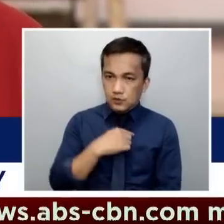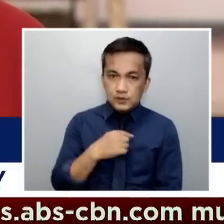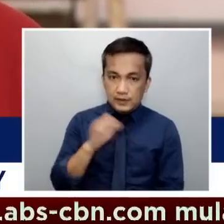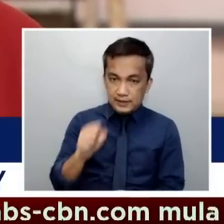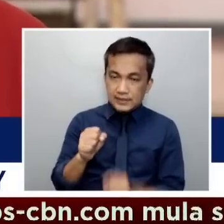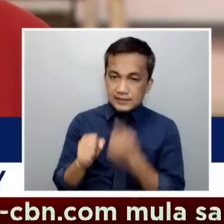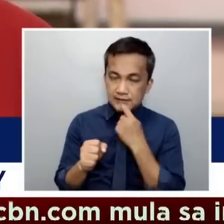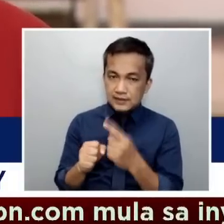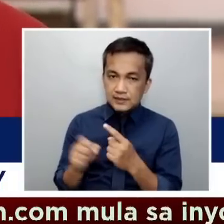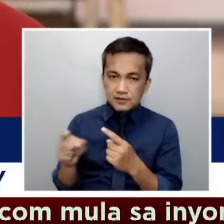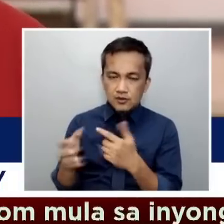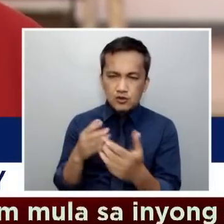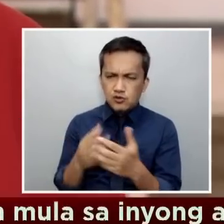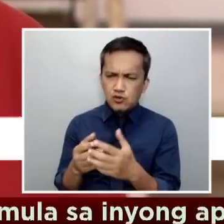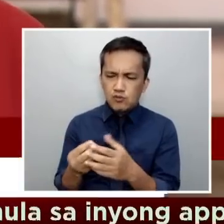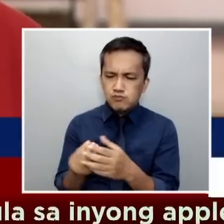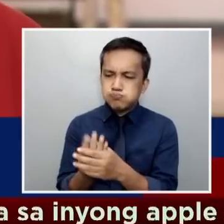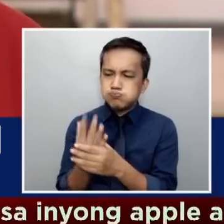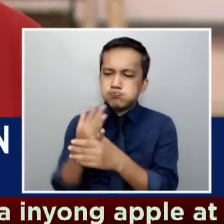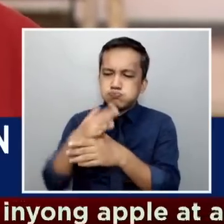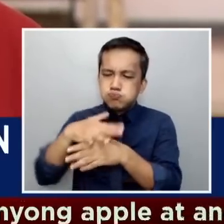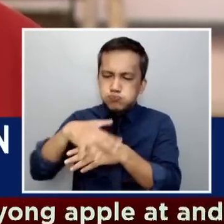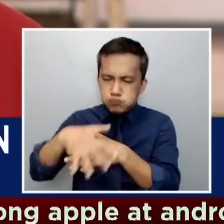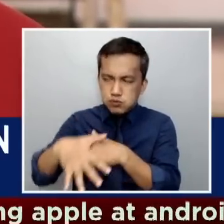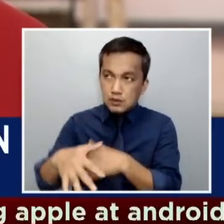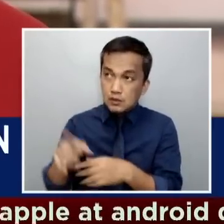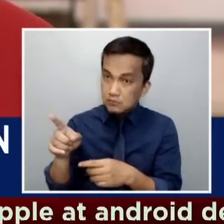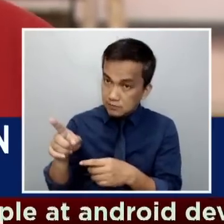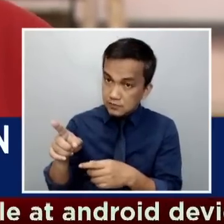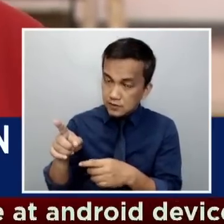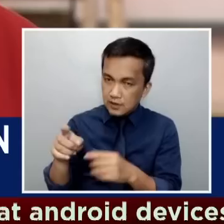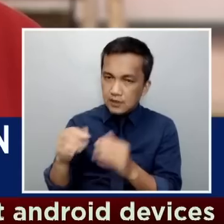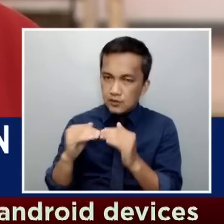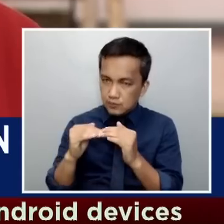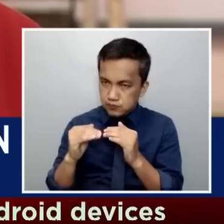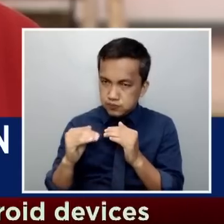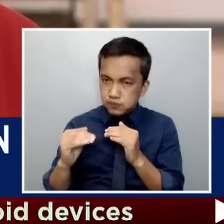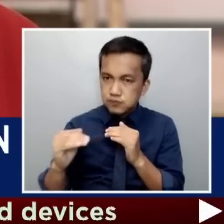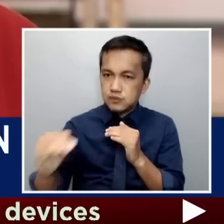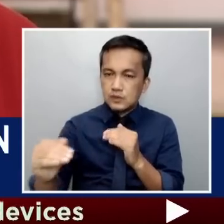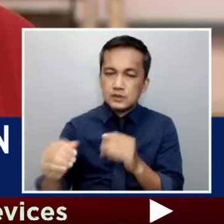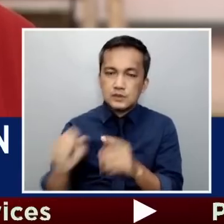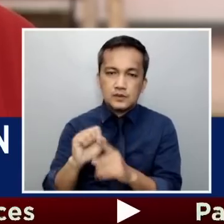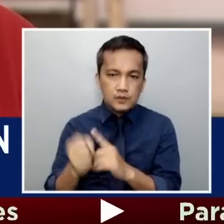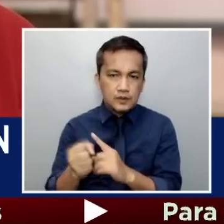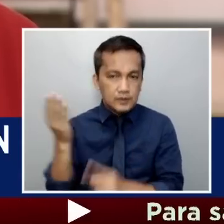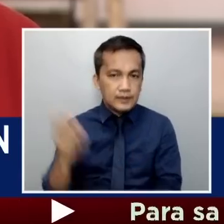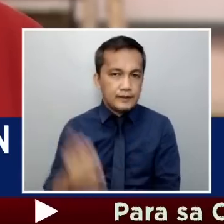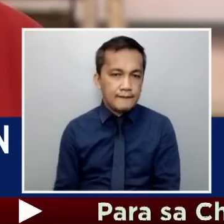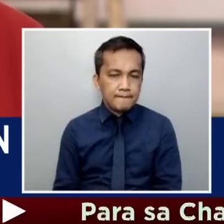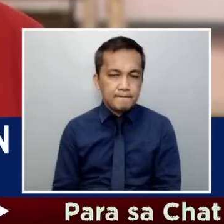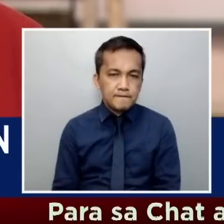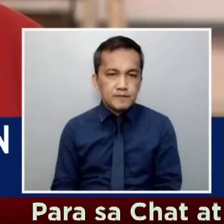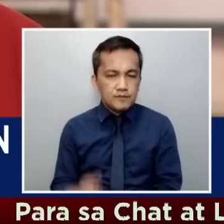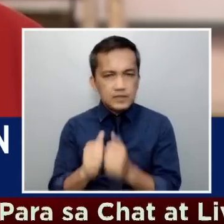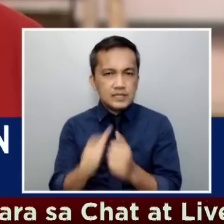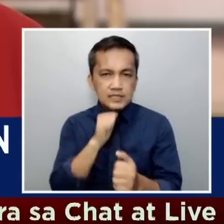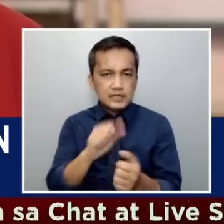although nag-aalburuto ang Mayon Volcano, stable pa yung lagay niya. Ibig sabihin, hindi naman nagbabago.